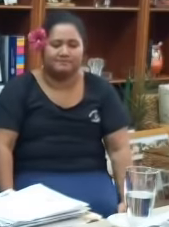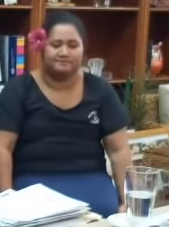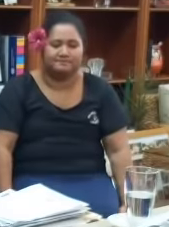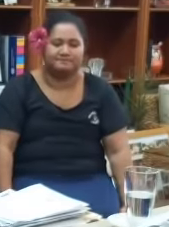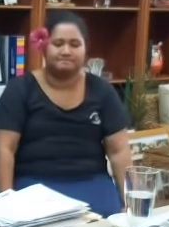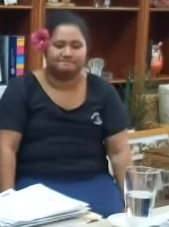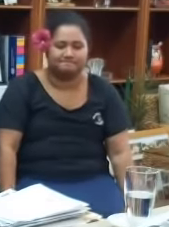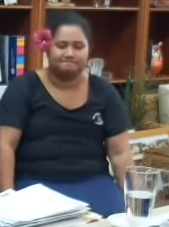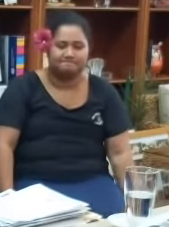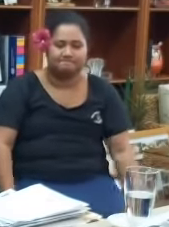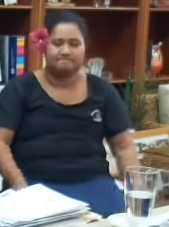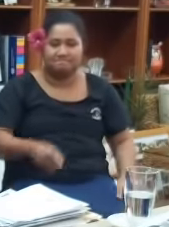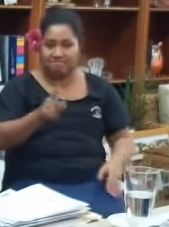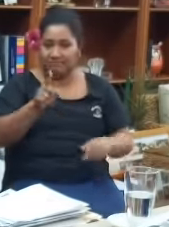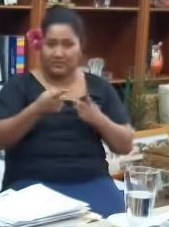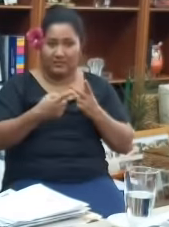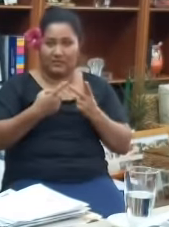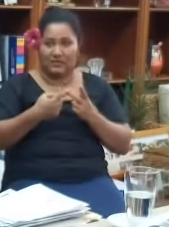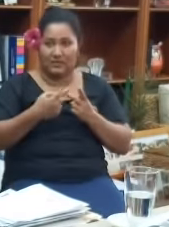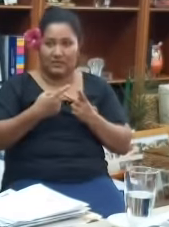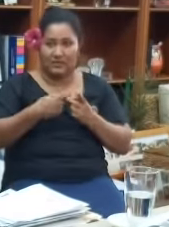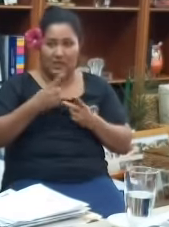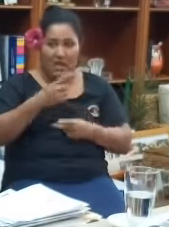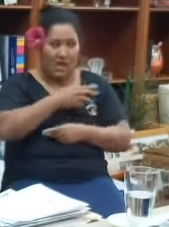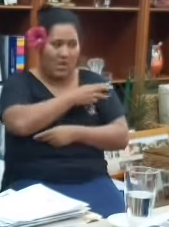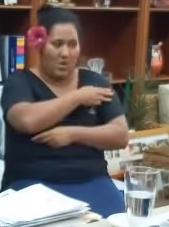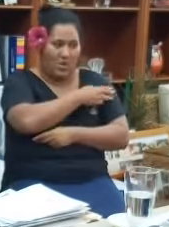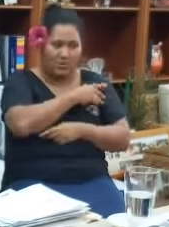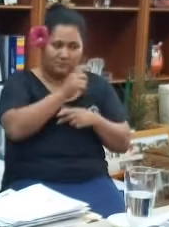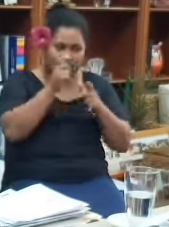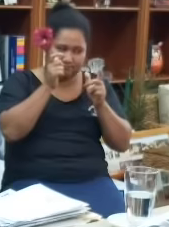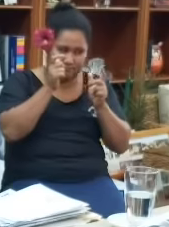si la ngai me la focus ye le le